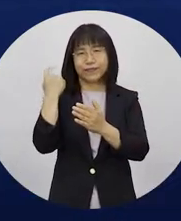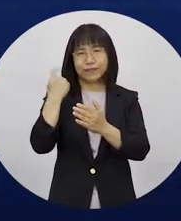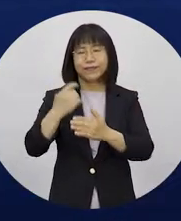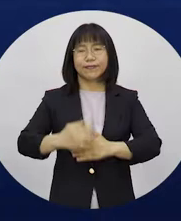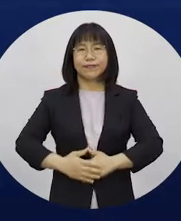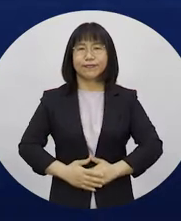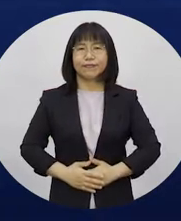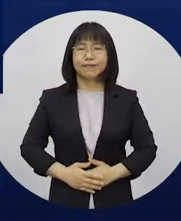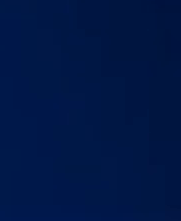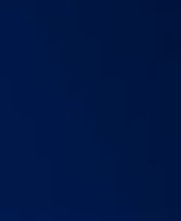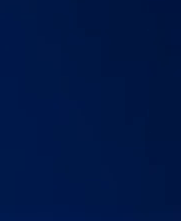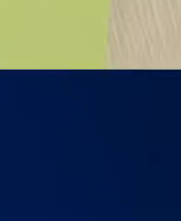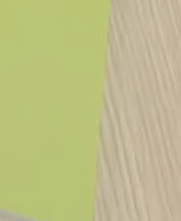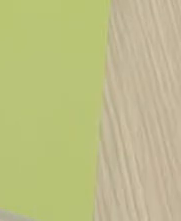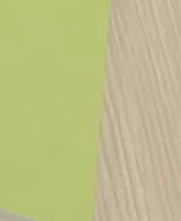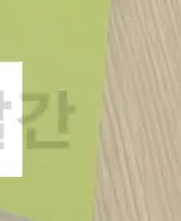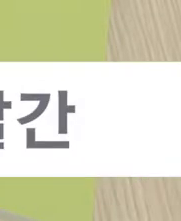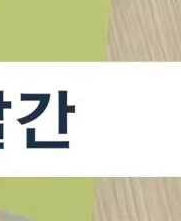소식입니다.